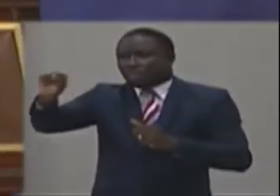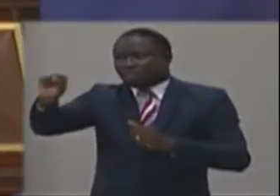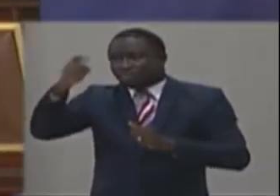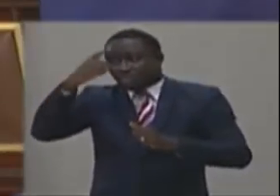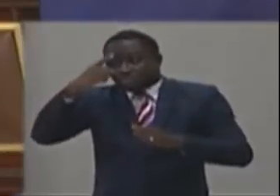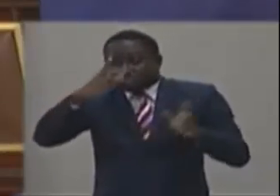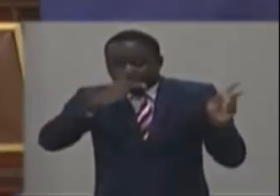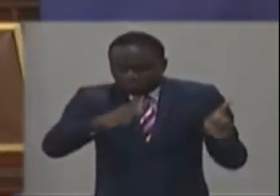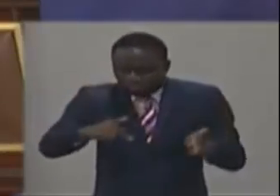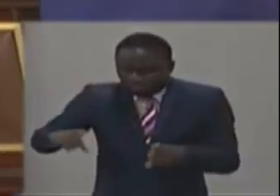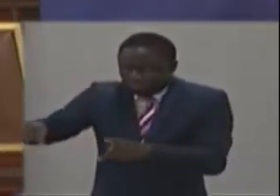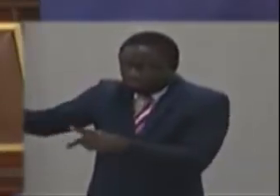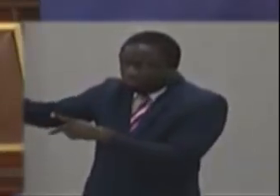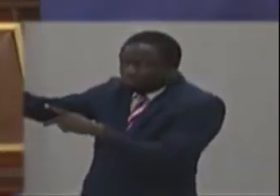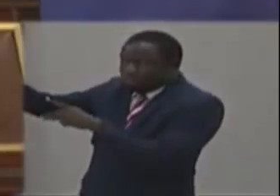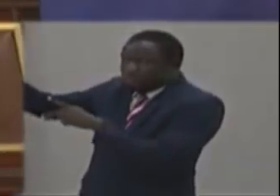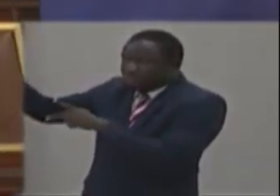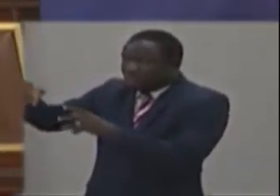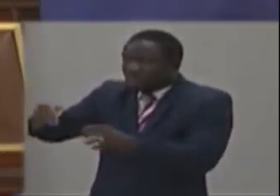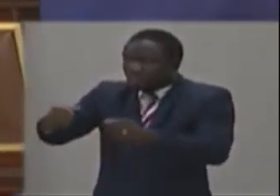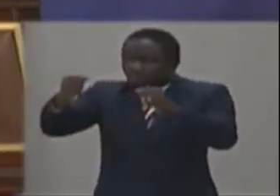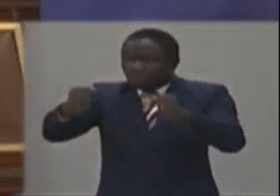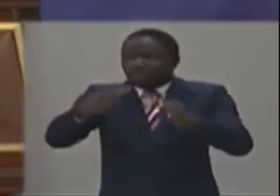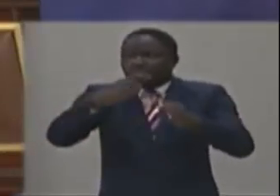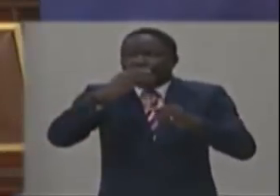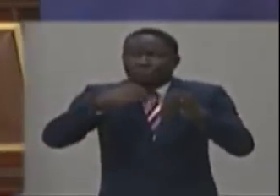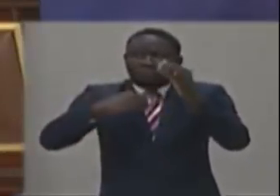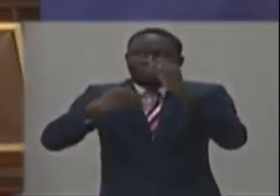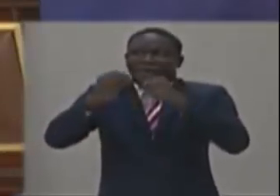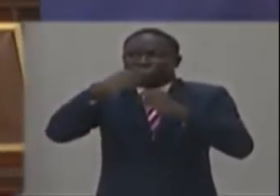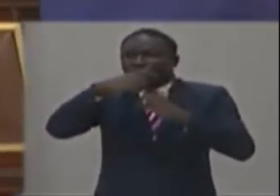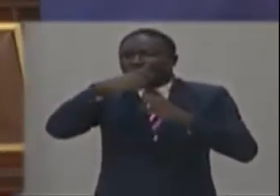pour préparer une ration alimentaire sèche.